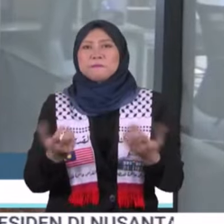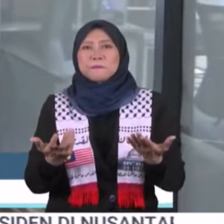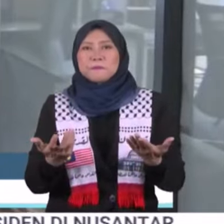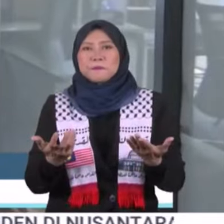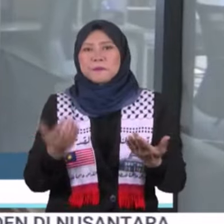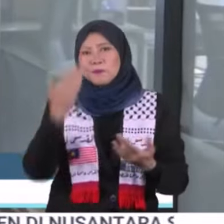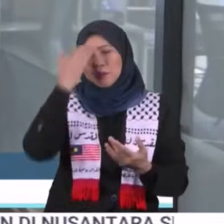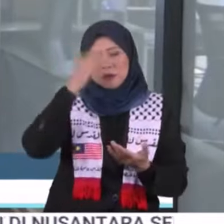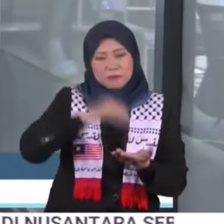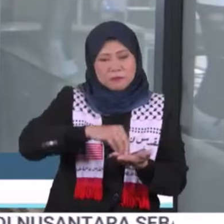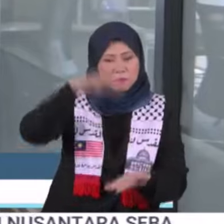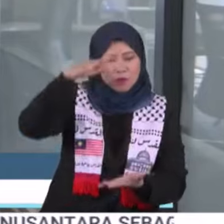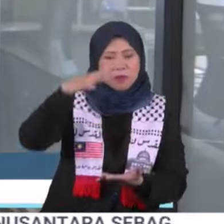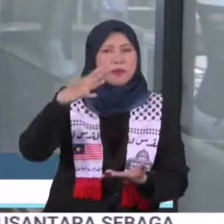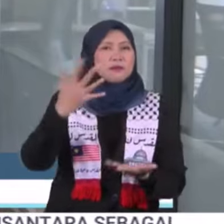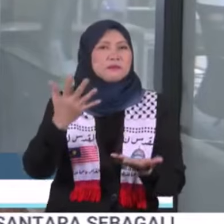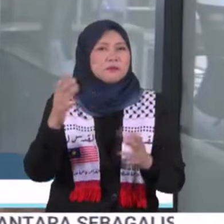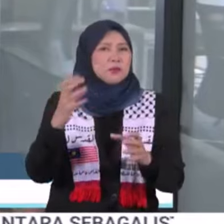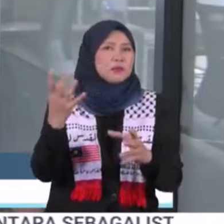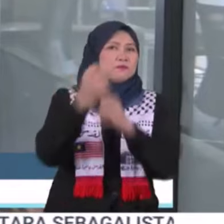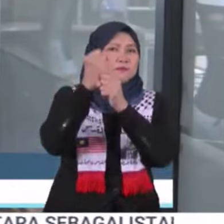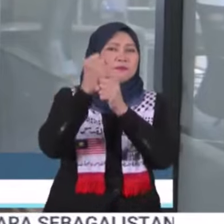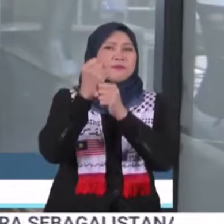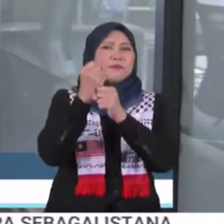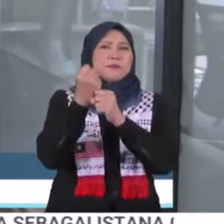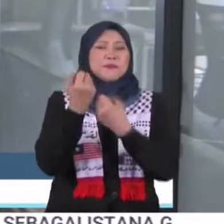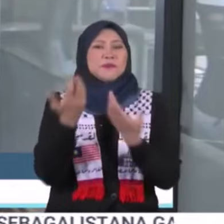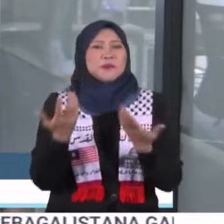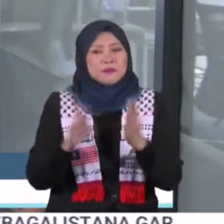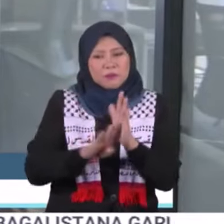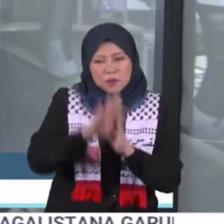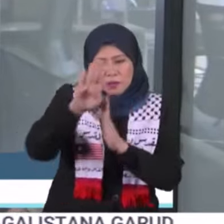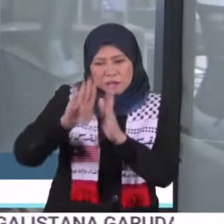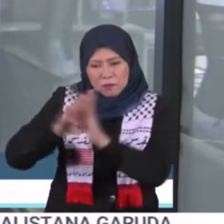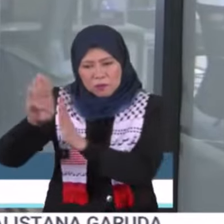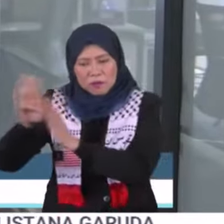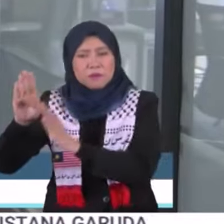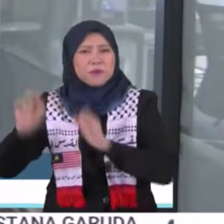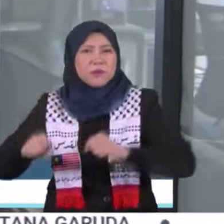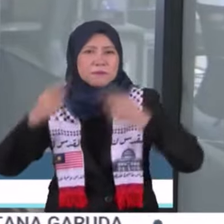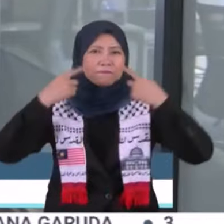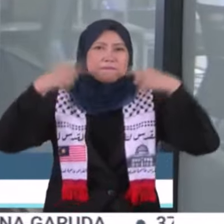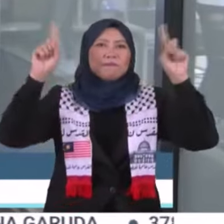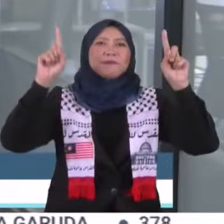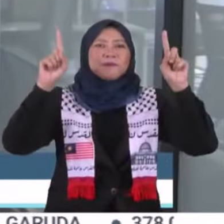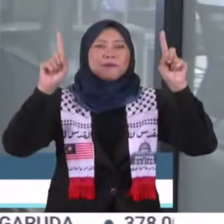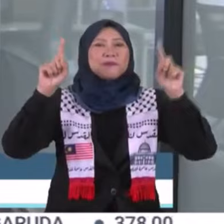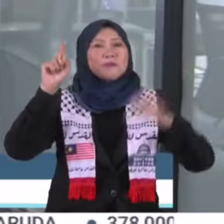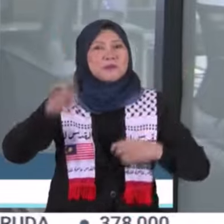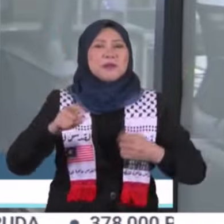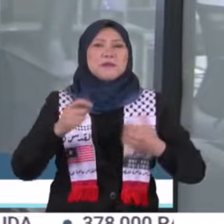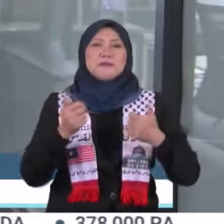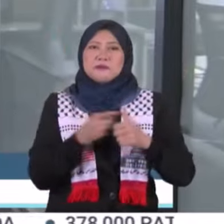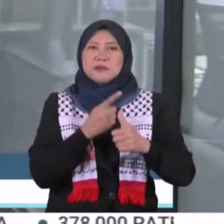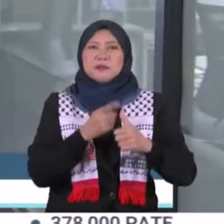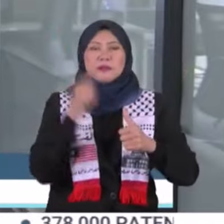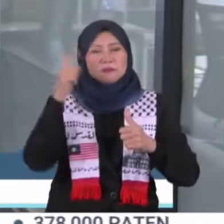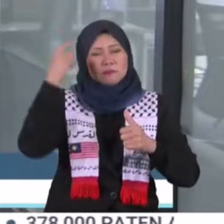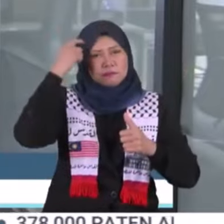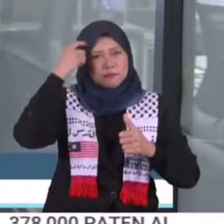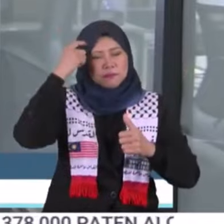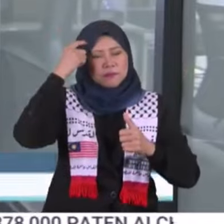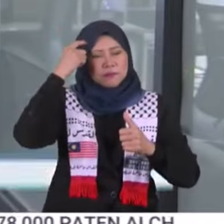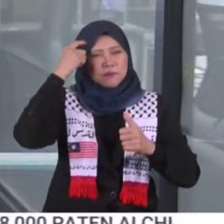supaya kemakmuran akan tercapai dan juga kepesatan pembangunan itu akan dapat dicapai. Jadi kita kena berjiwa dan juga berminda